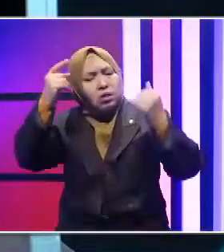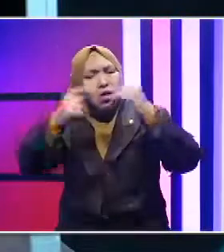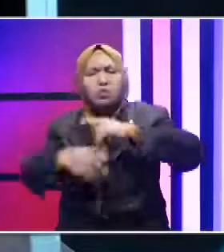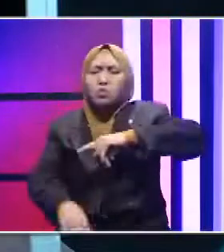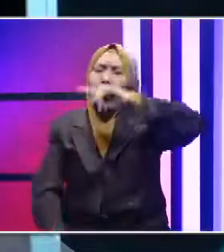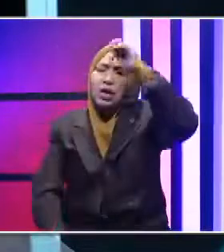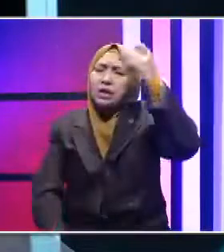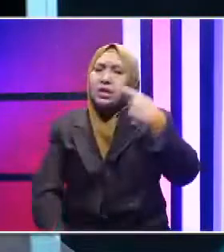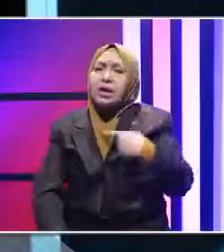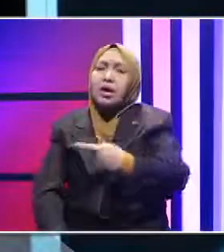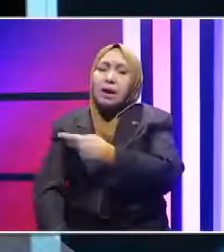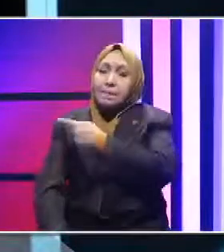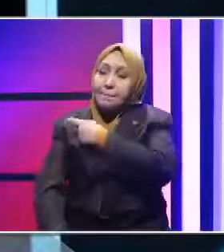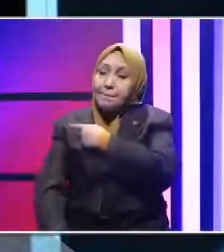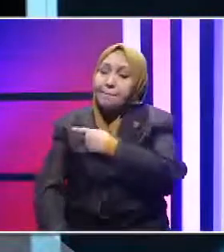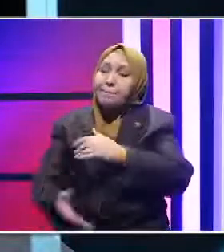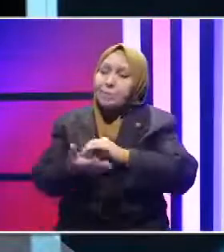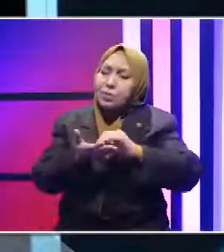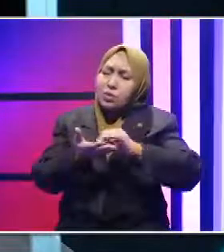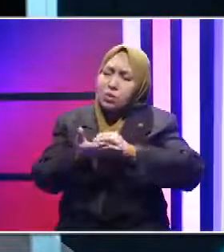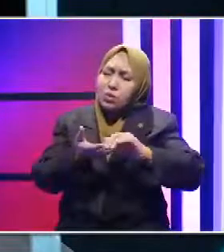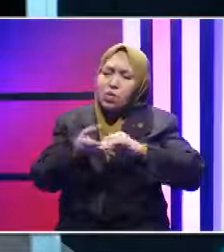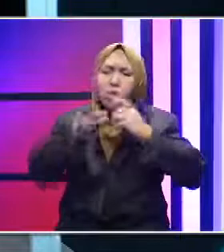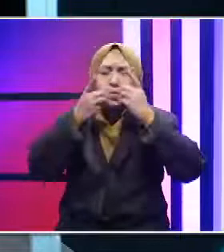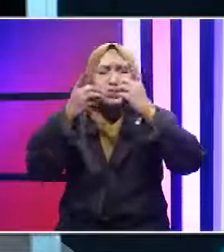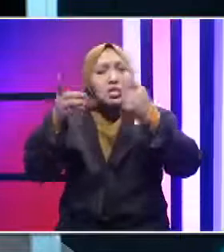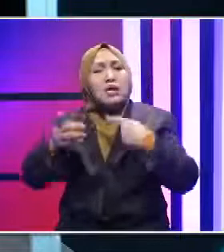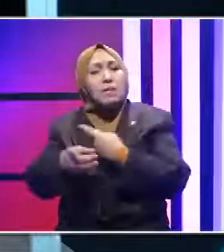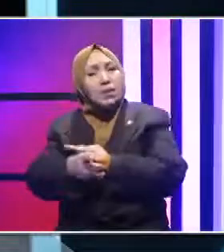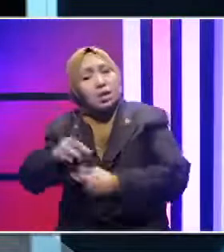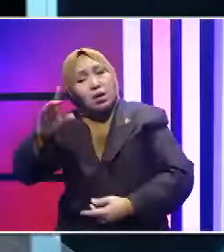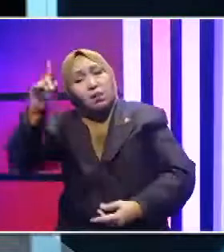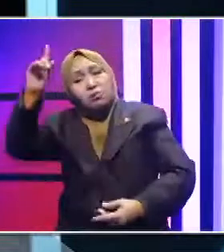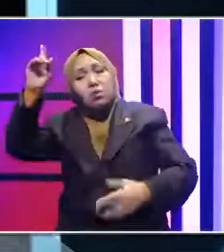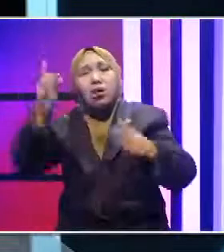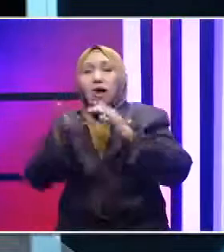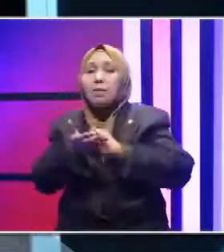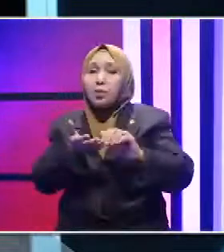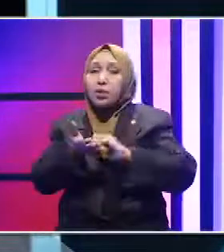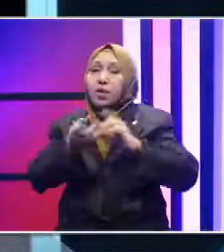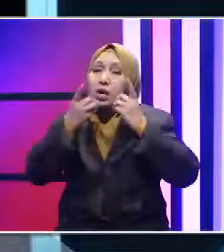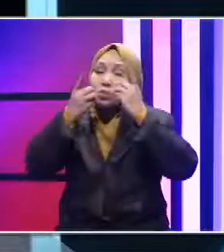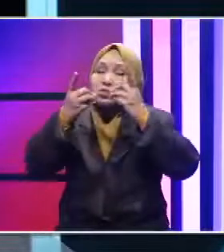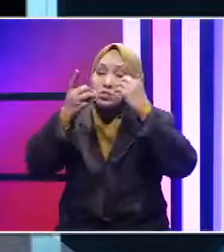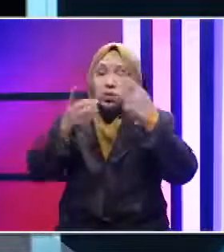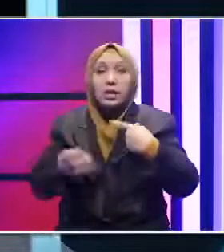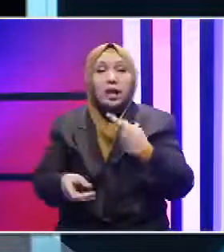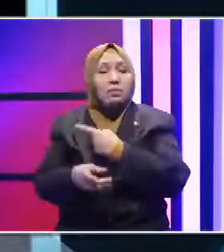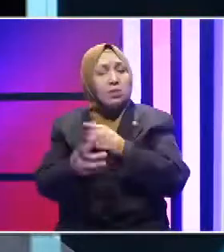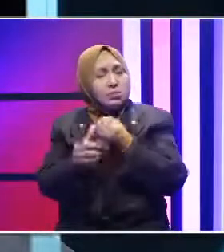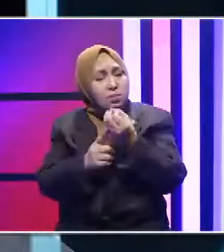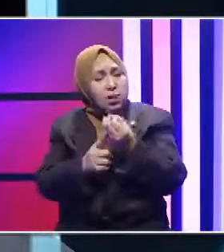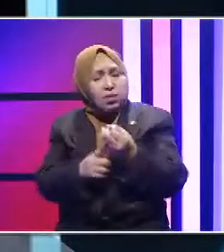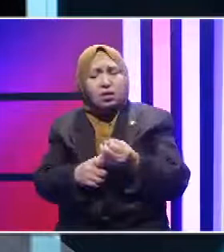kami, ampunilah dosa-dosa kami ya Allah. Ampunilah dosa-dosa kami sama ada